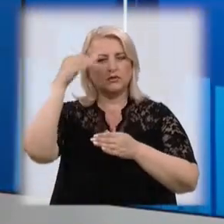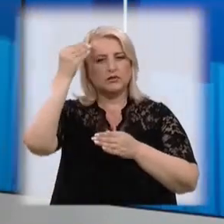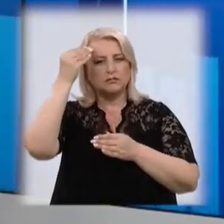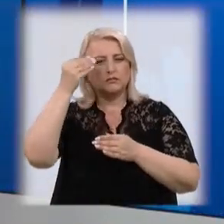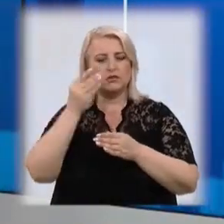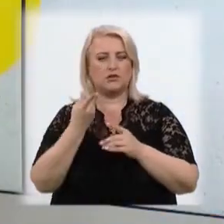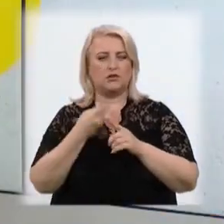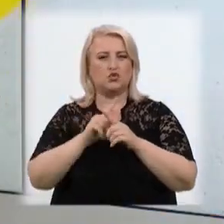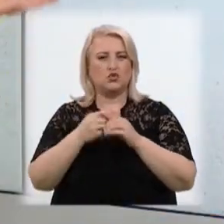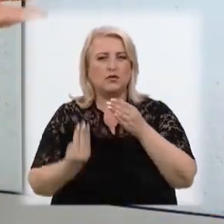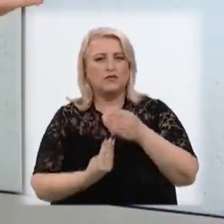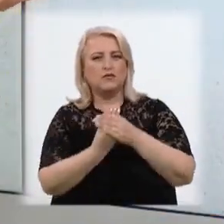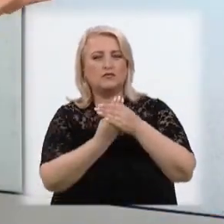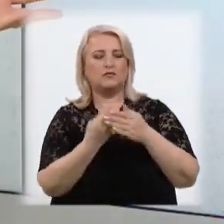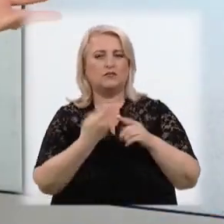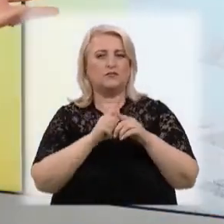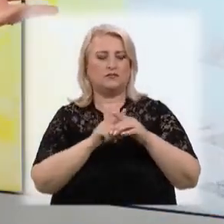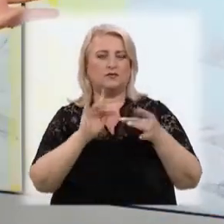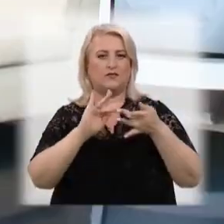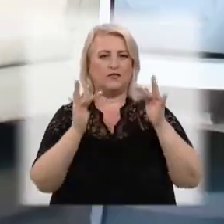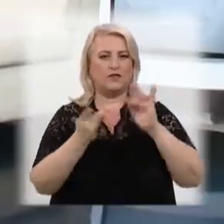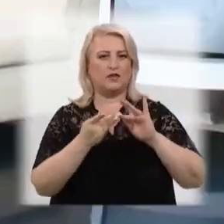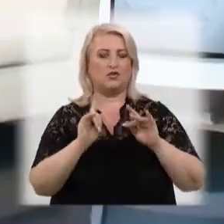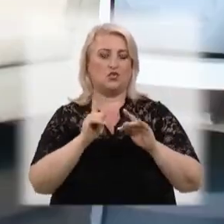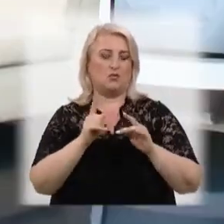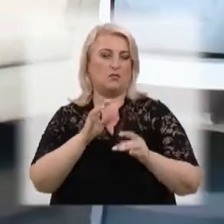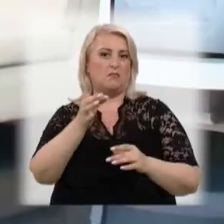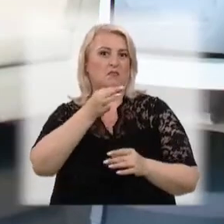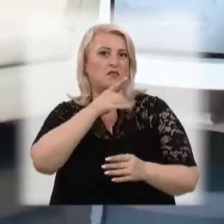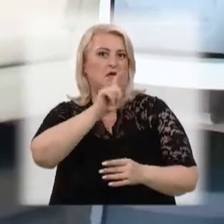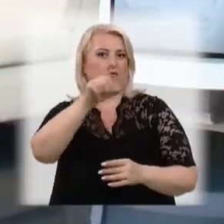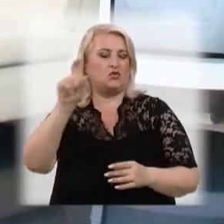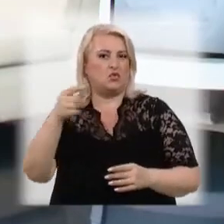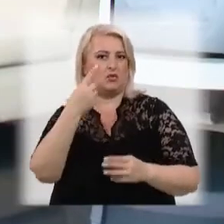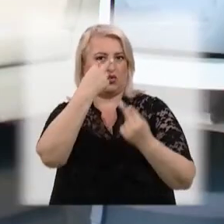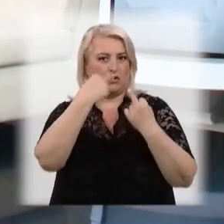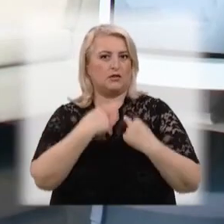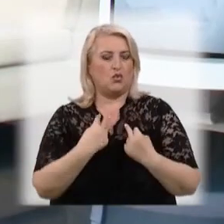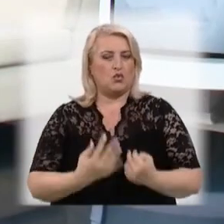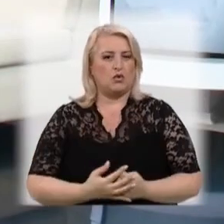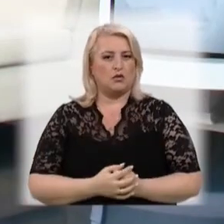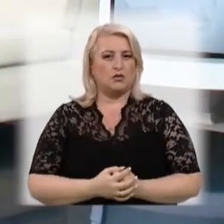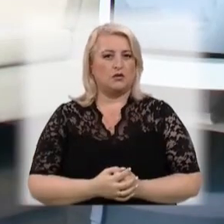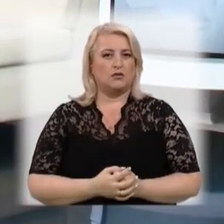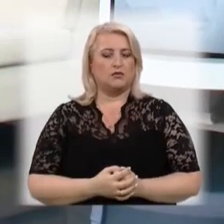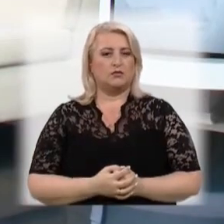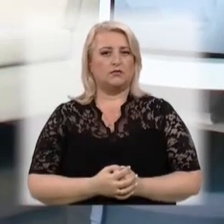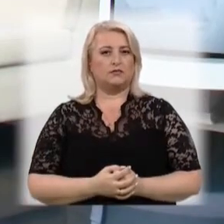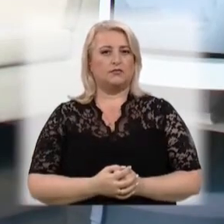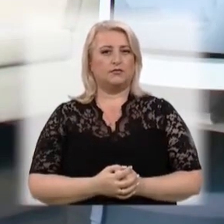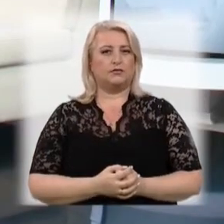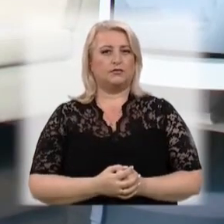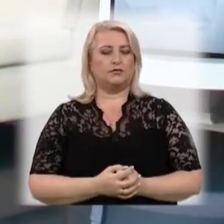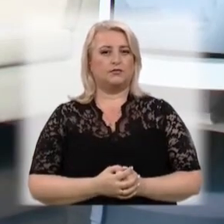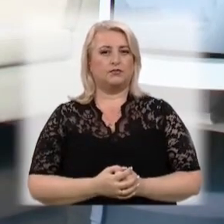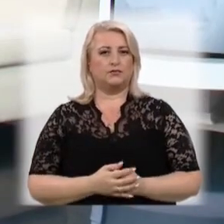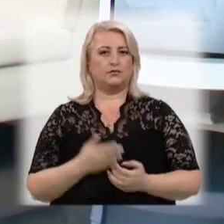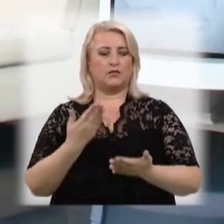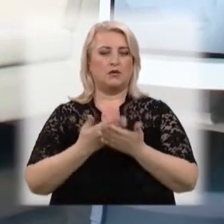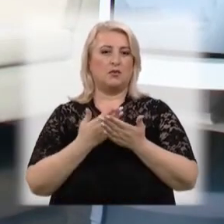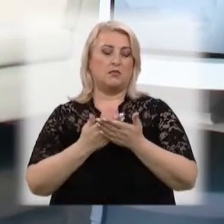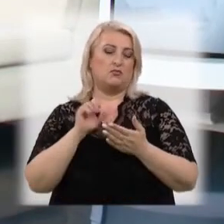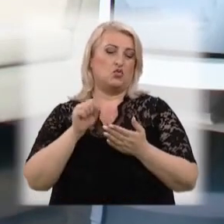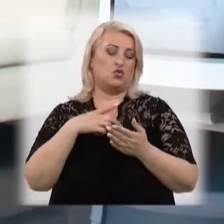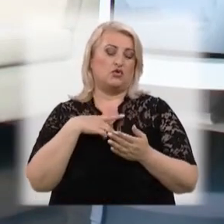adauge valoare clientului nostru avatar cu adică cum ar veni dacă 20 de exemplu îmi în btob putem să dăm kaizer